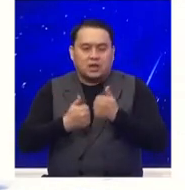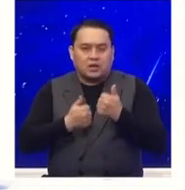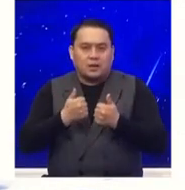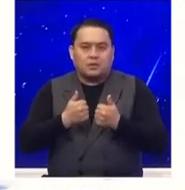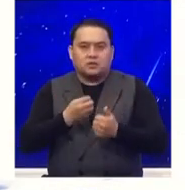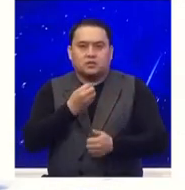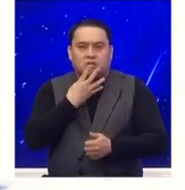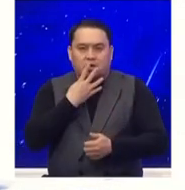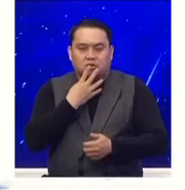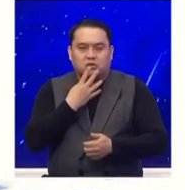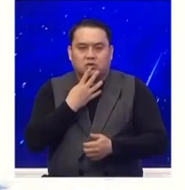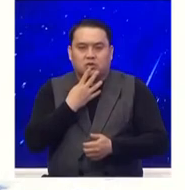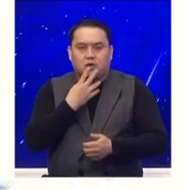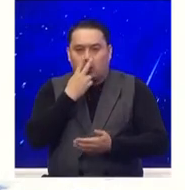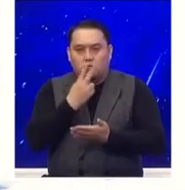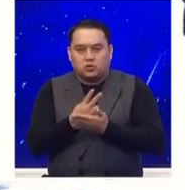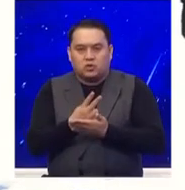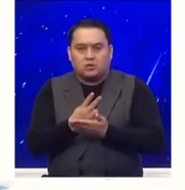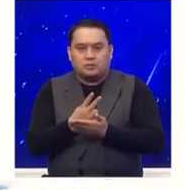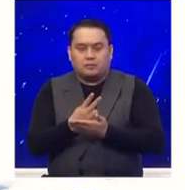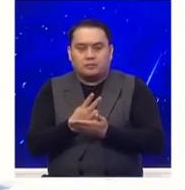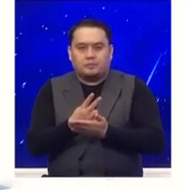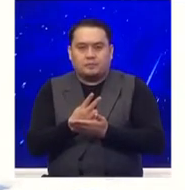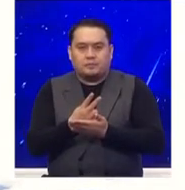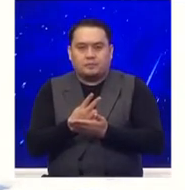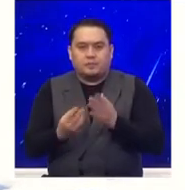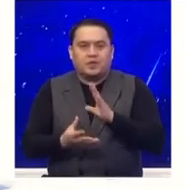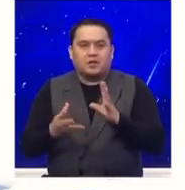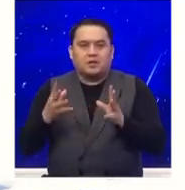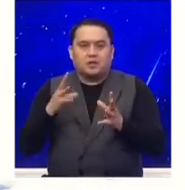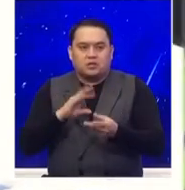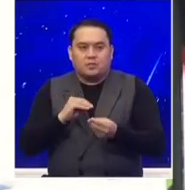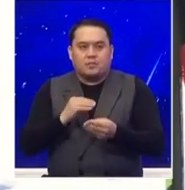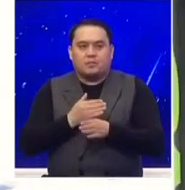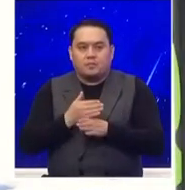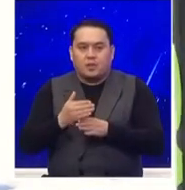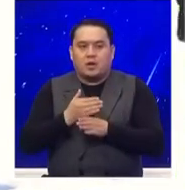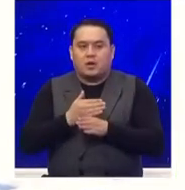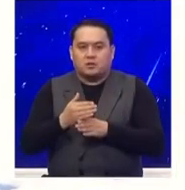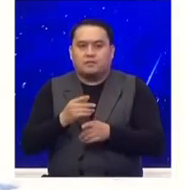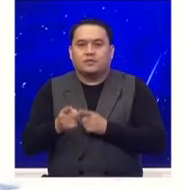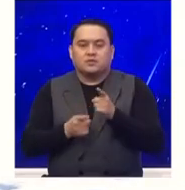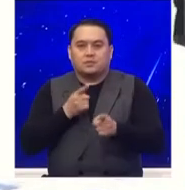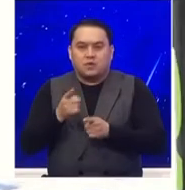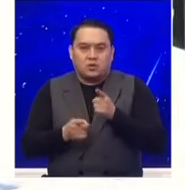жақсы жүгірдім негізі. Басында бірден шыға қоймайды нәтижең барлық. Ақырындап қалыптаса береді.